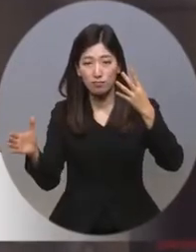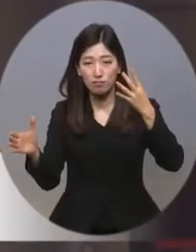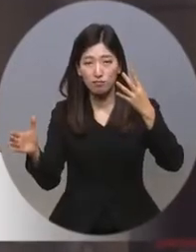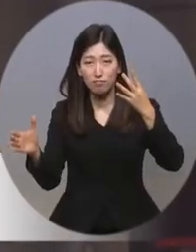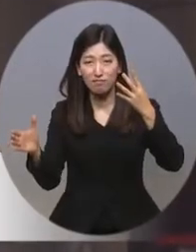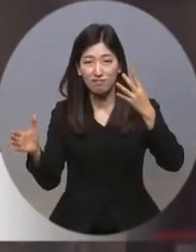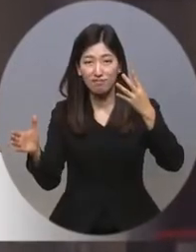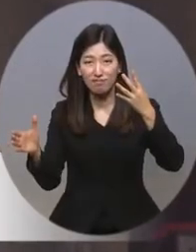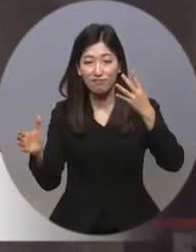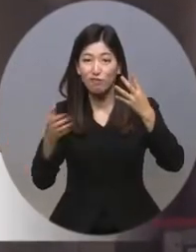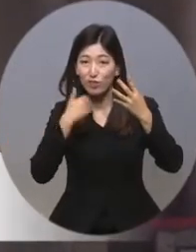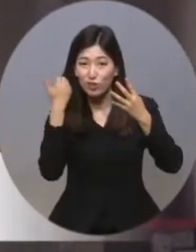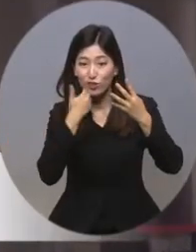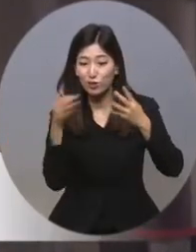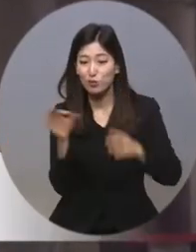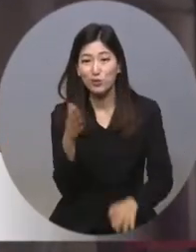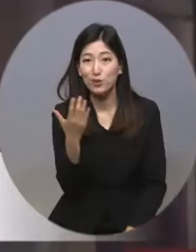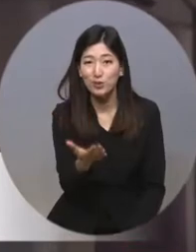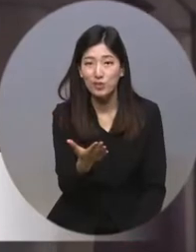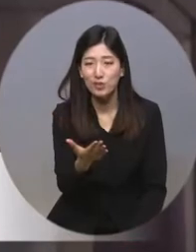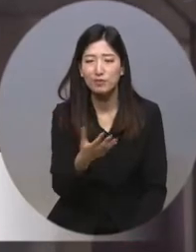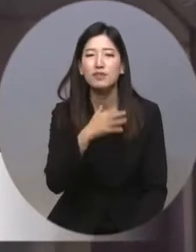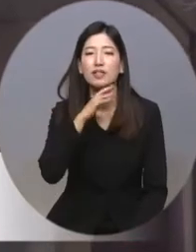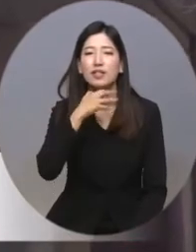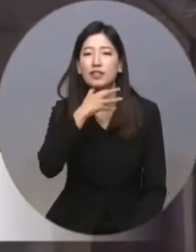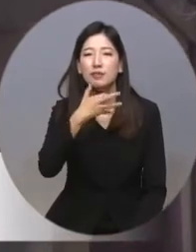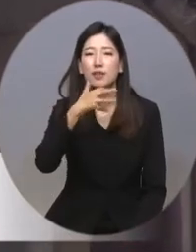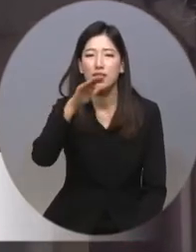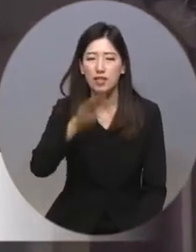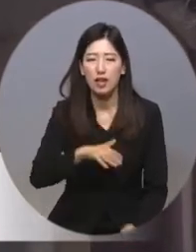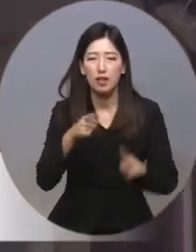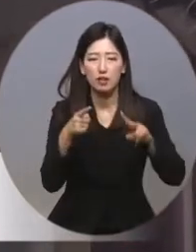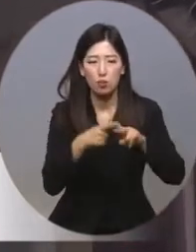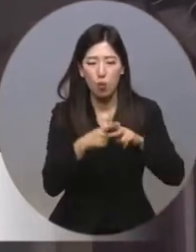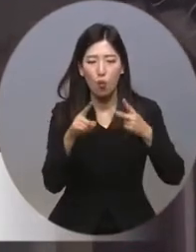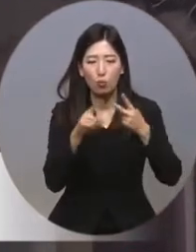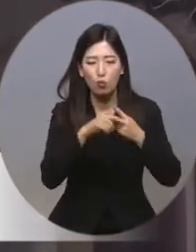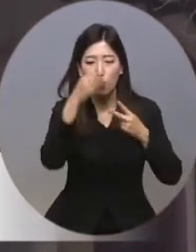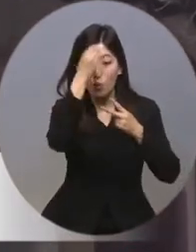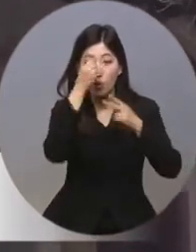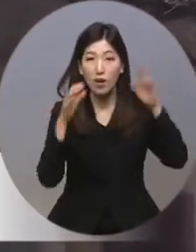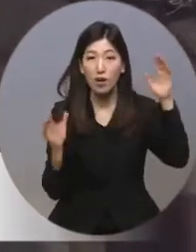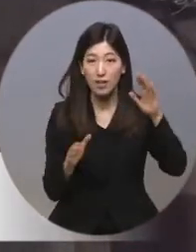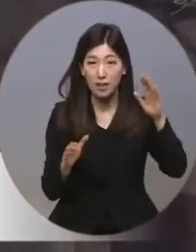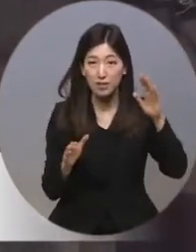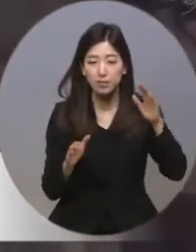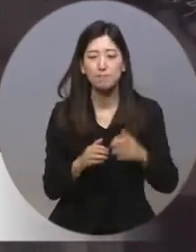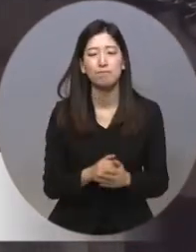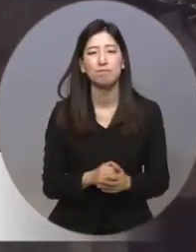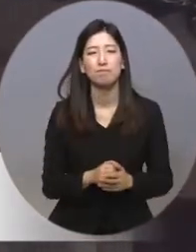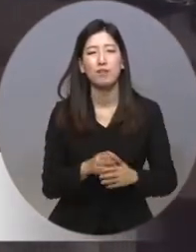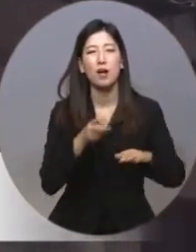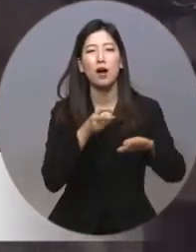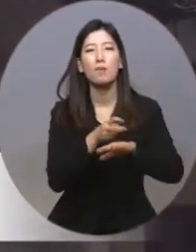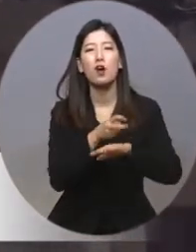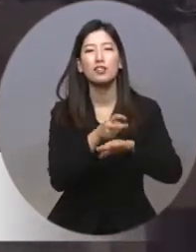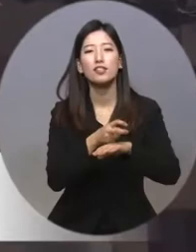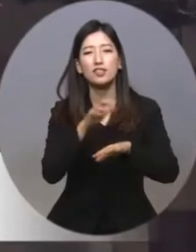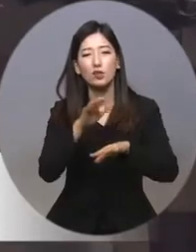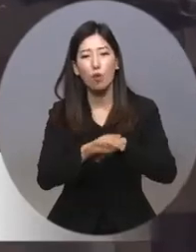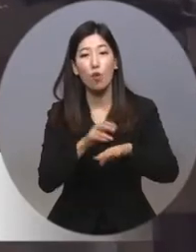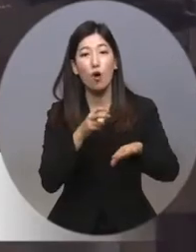미래의 주역인 18세 이하 청소년과 아이들에게 시내버스와 농어촌버스를